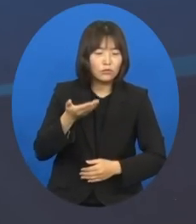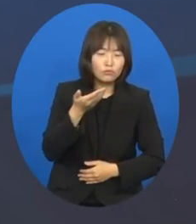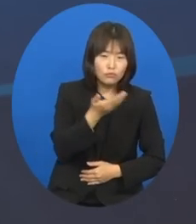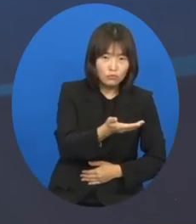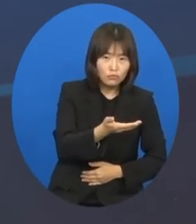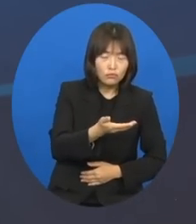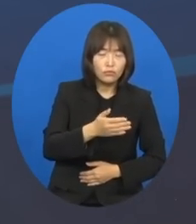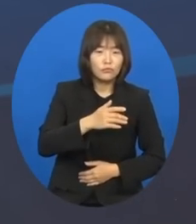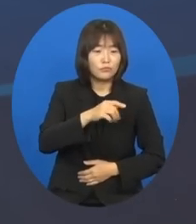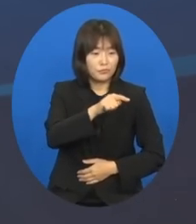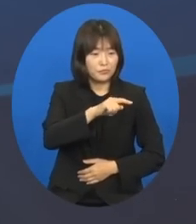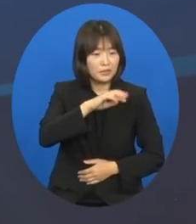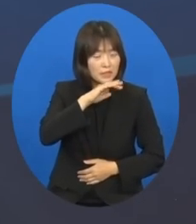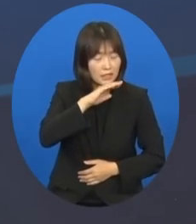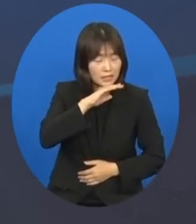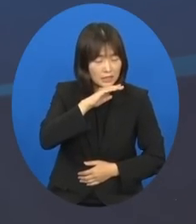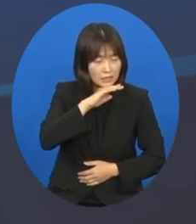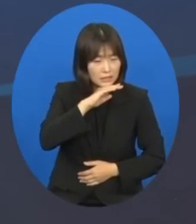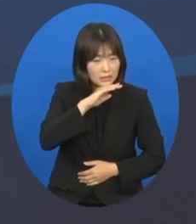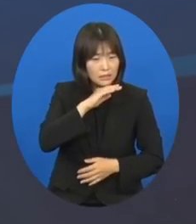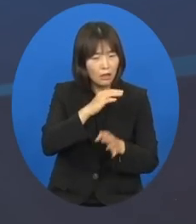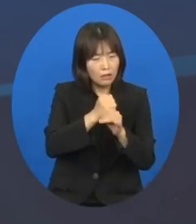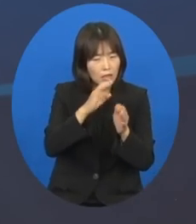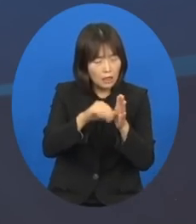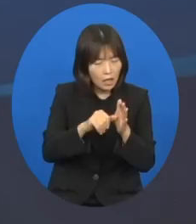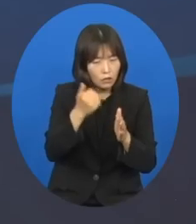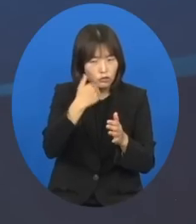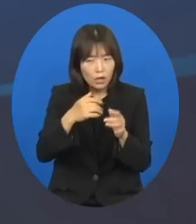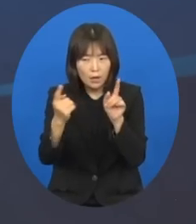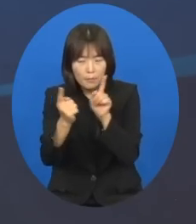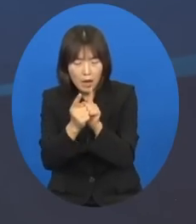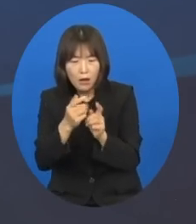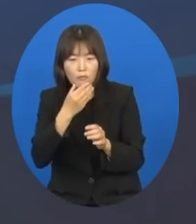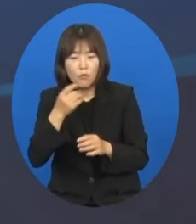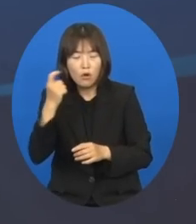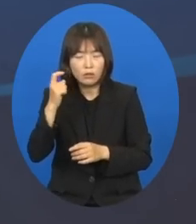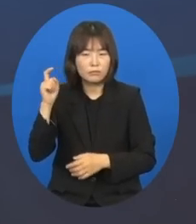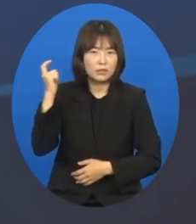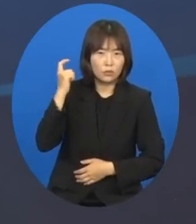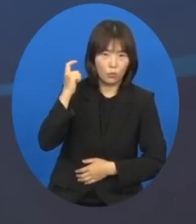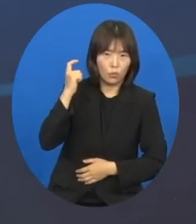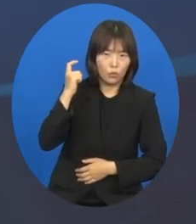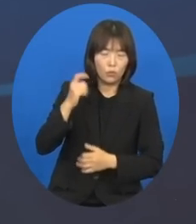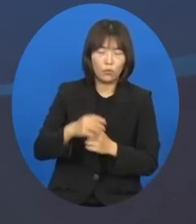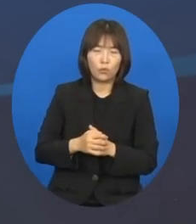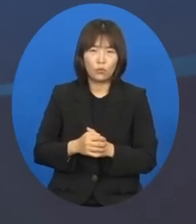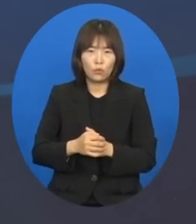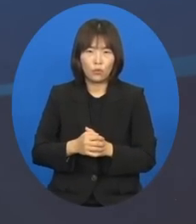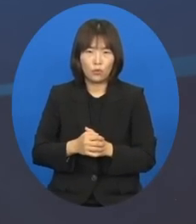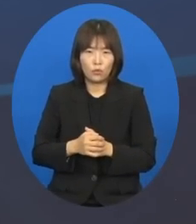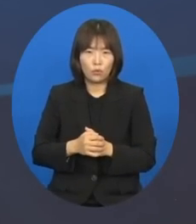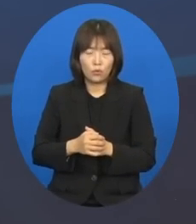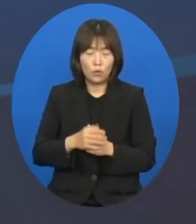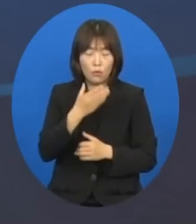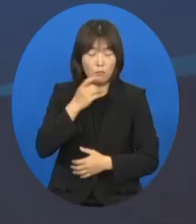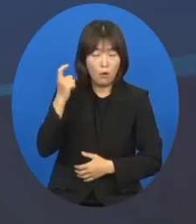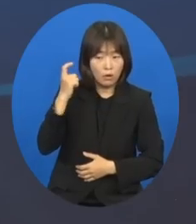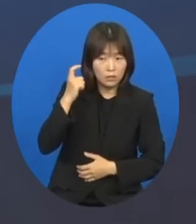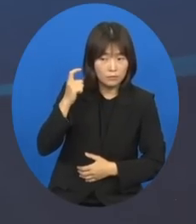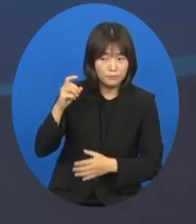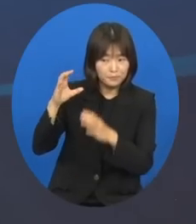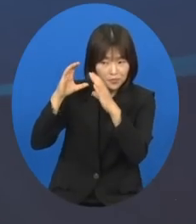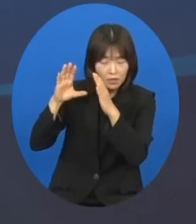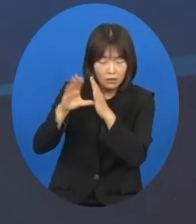나이 몇 살 되었을 때에 누군가를 보내어 복음을 전하게 하고 복음을들을 때에 내가 성령으로네 마음을 만져